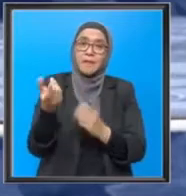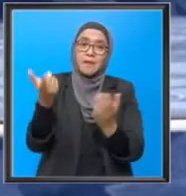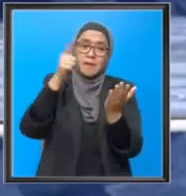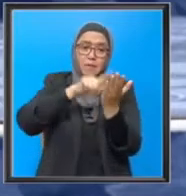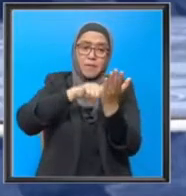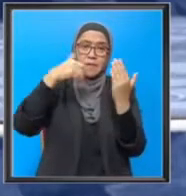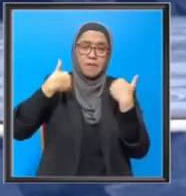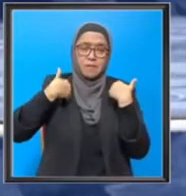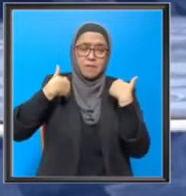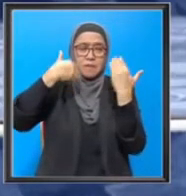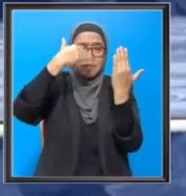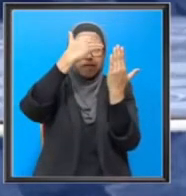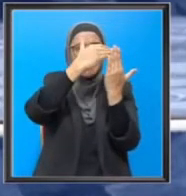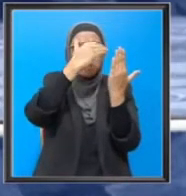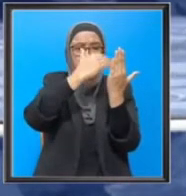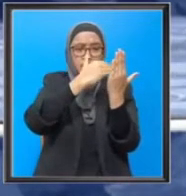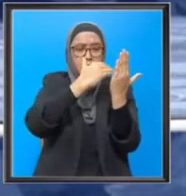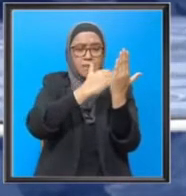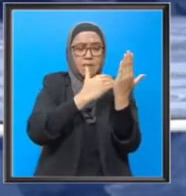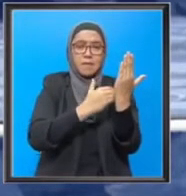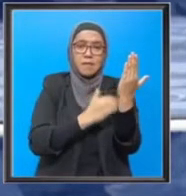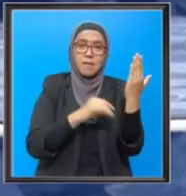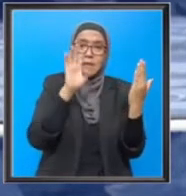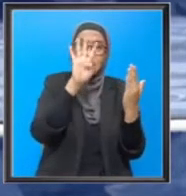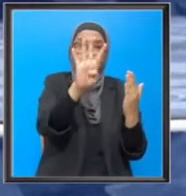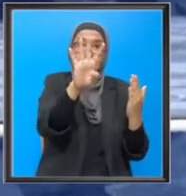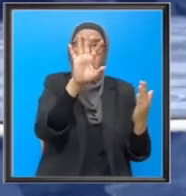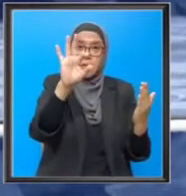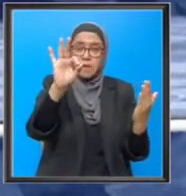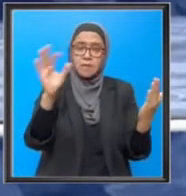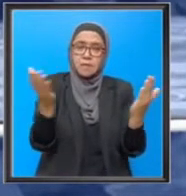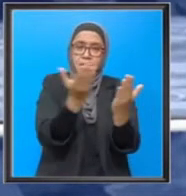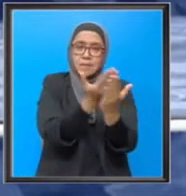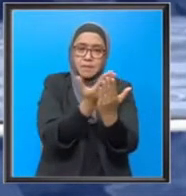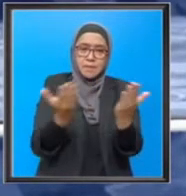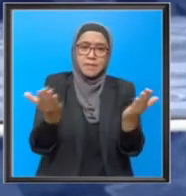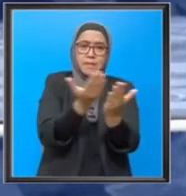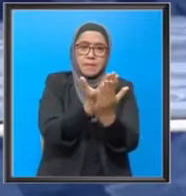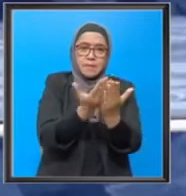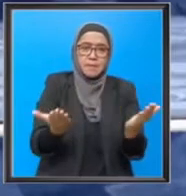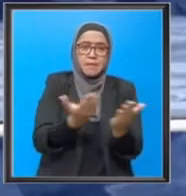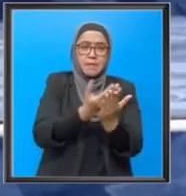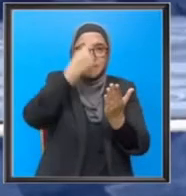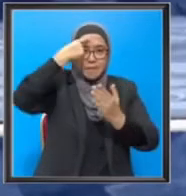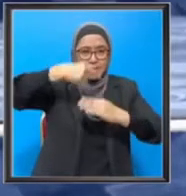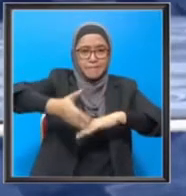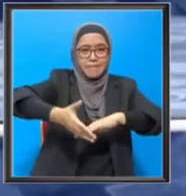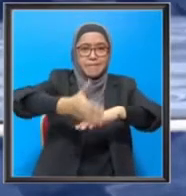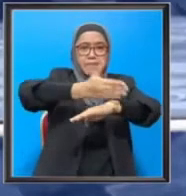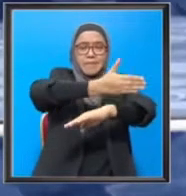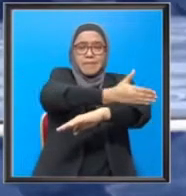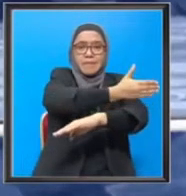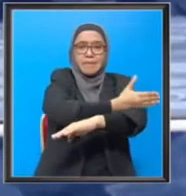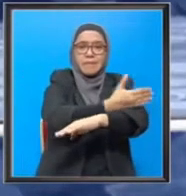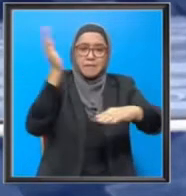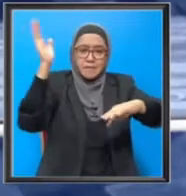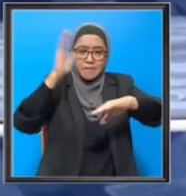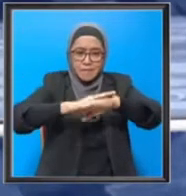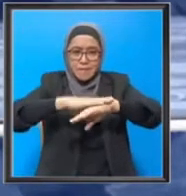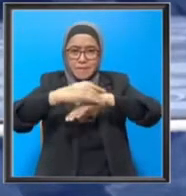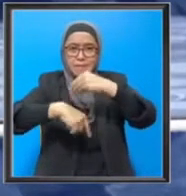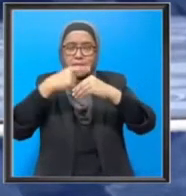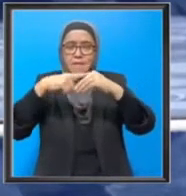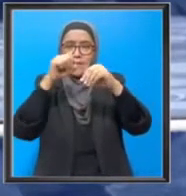mengandungi sebanyak 49 shoot penambah baikan ya menyentuh perihal